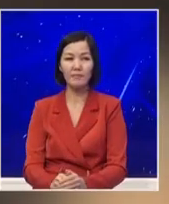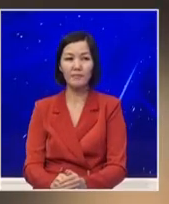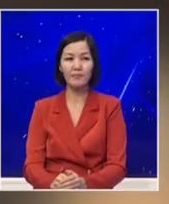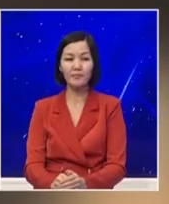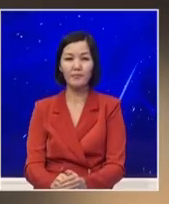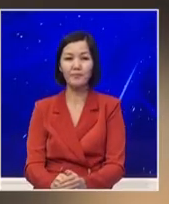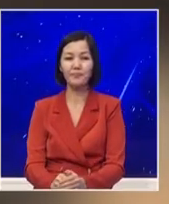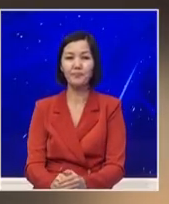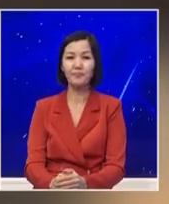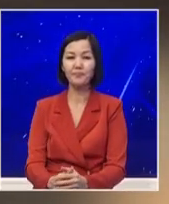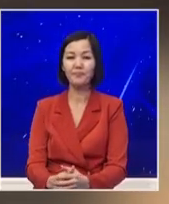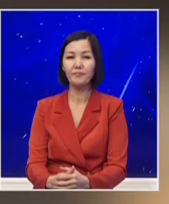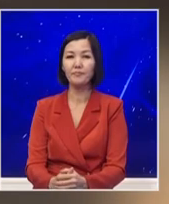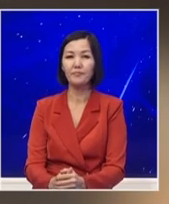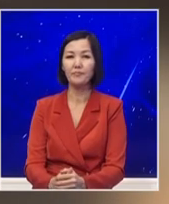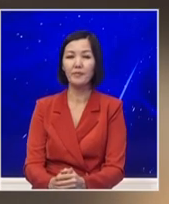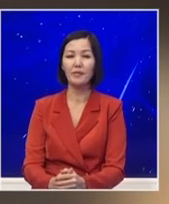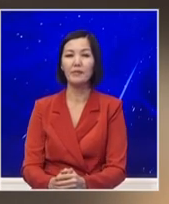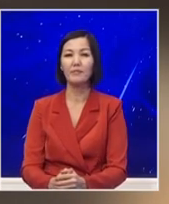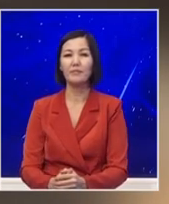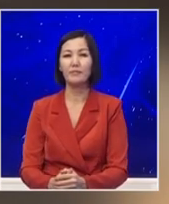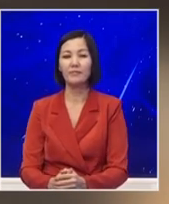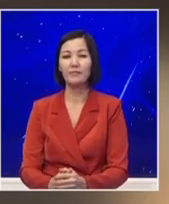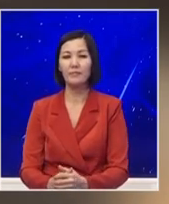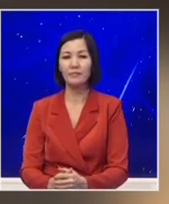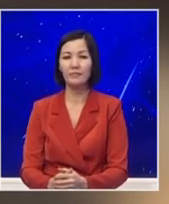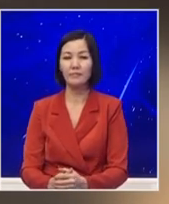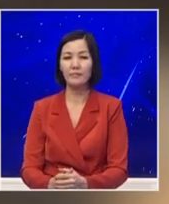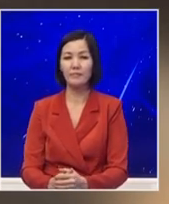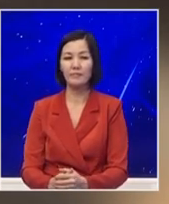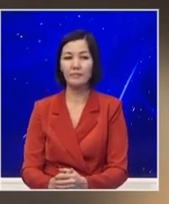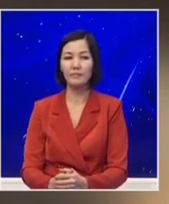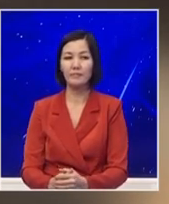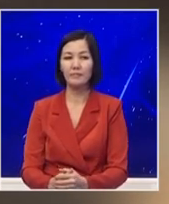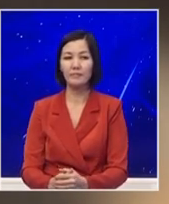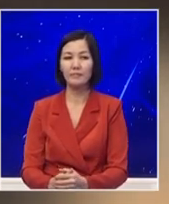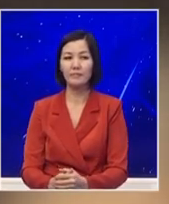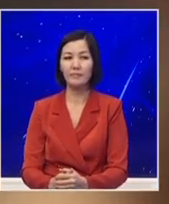Сейчас я не буду рассказывать, у меня голова тошнит. Ездил у тебя что-нибудь от живота, чтобы зуб не болел?